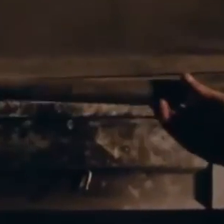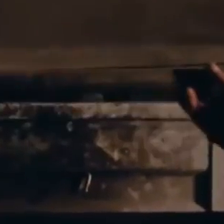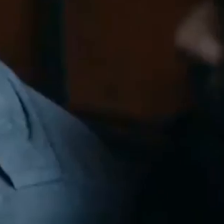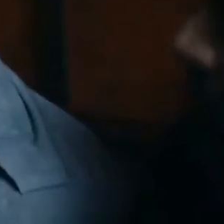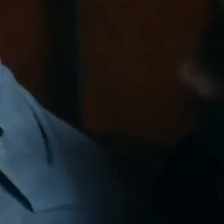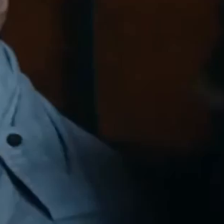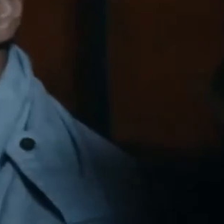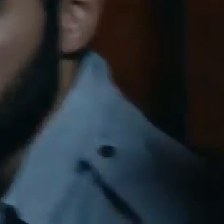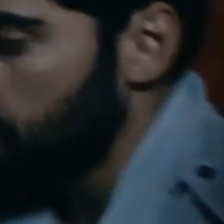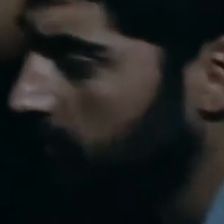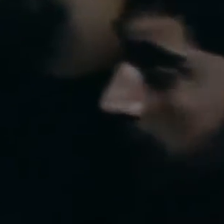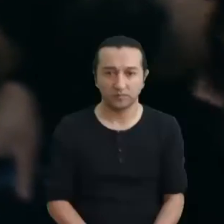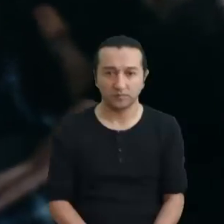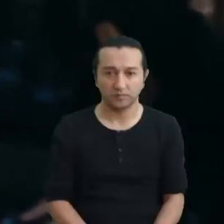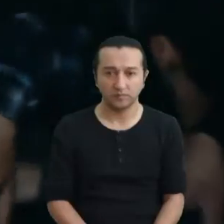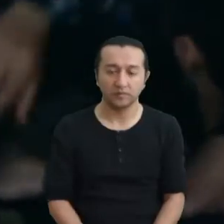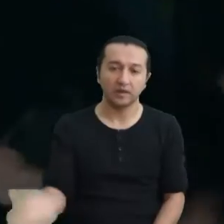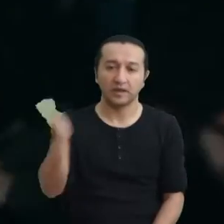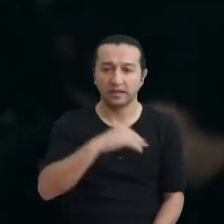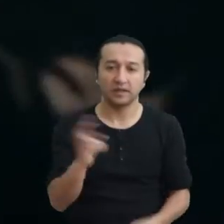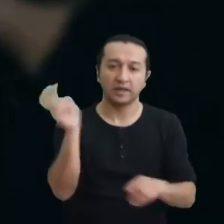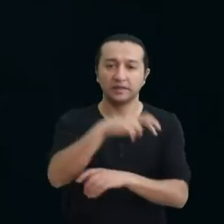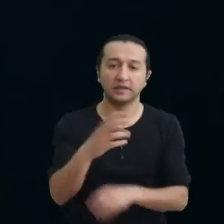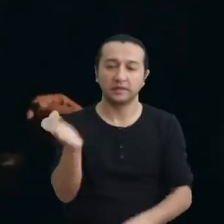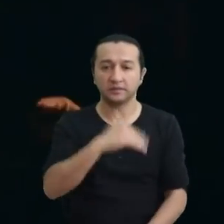boş arazi aracı ilerliyor. Hadi atlayın.